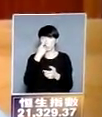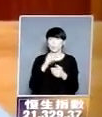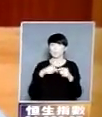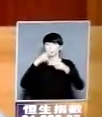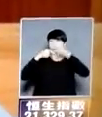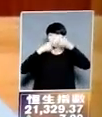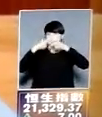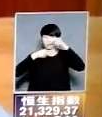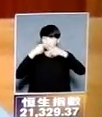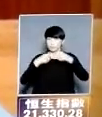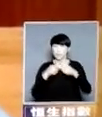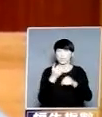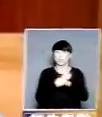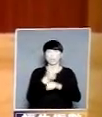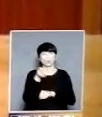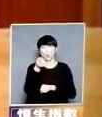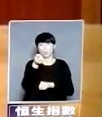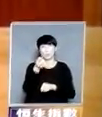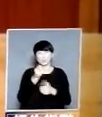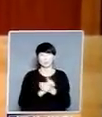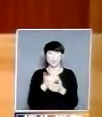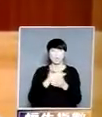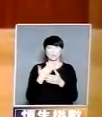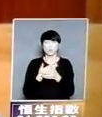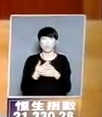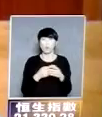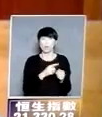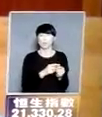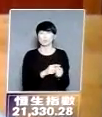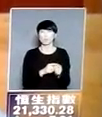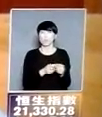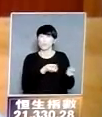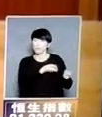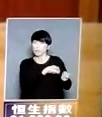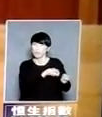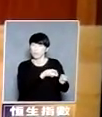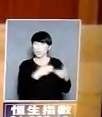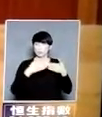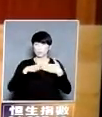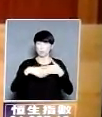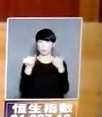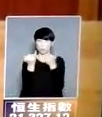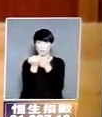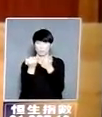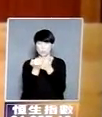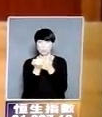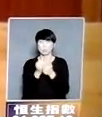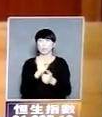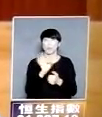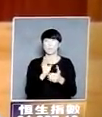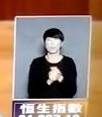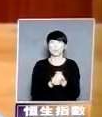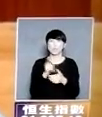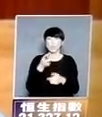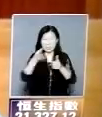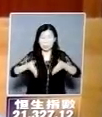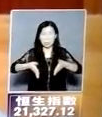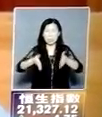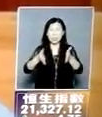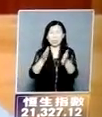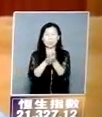都很少的，因为他身边没有外国人。一带一路奖学基金